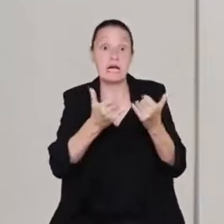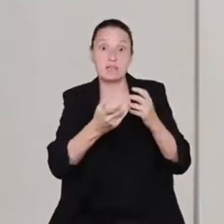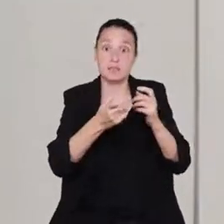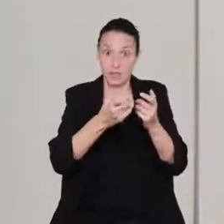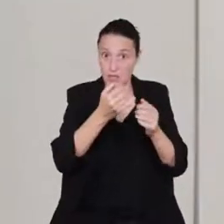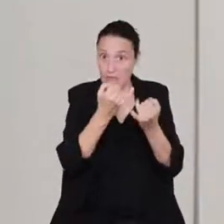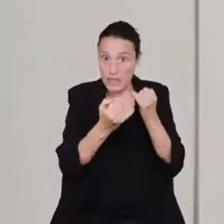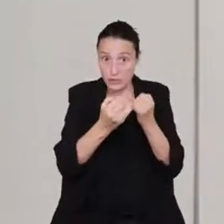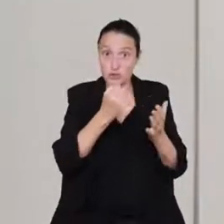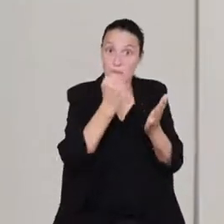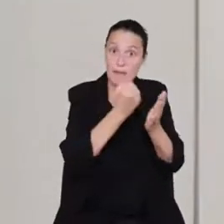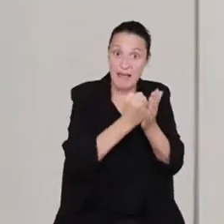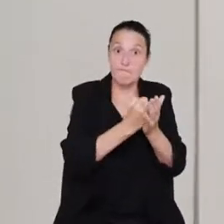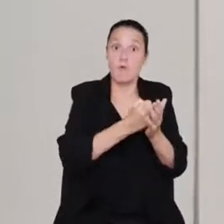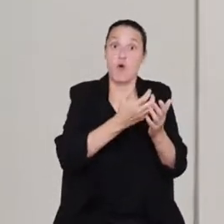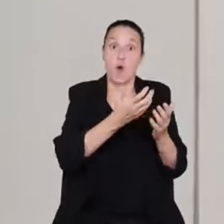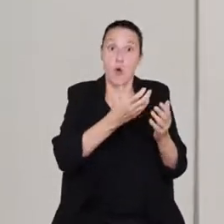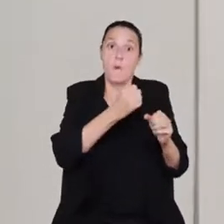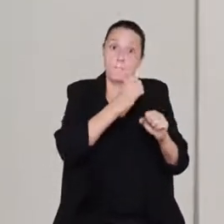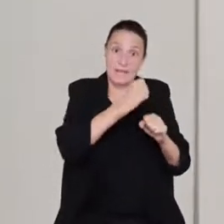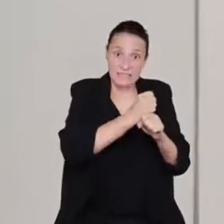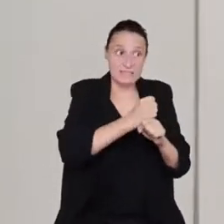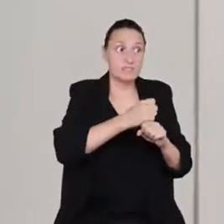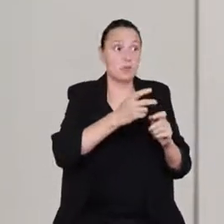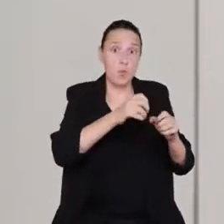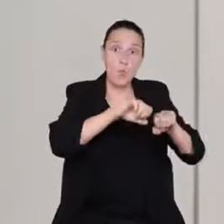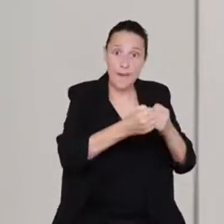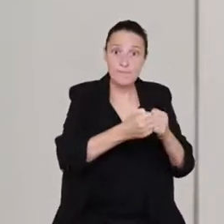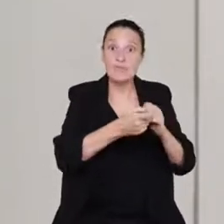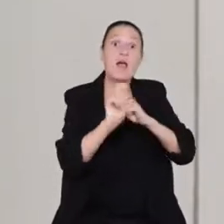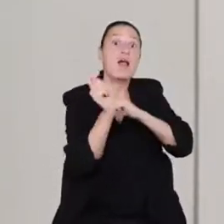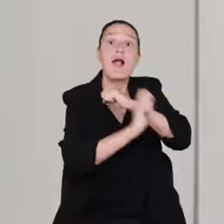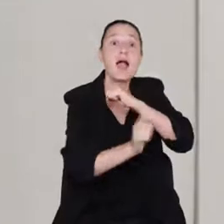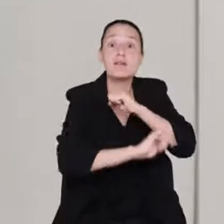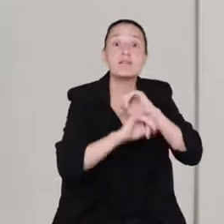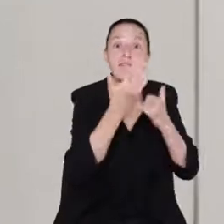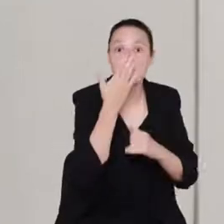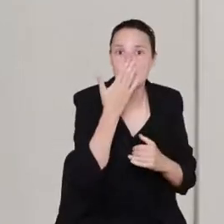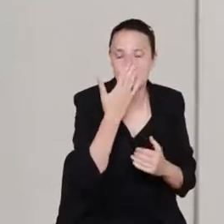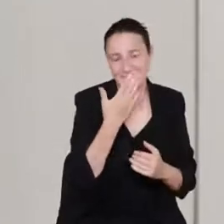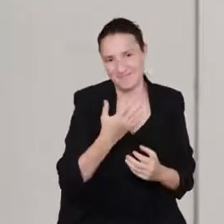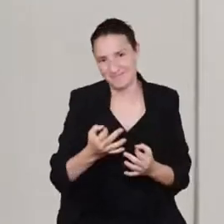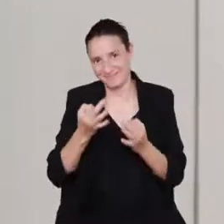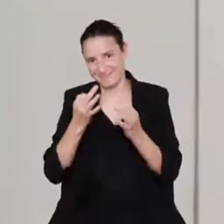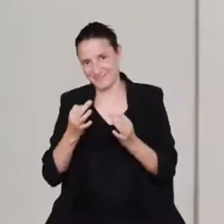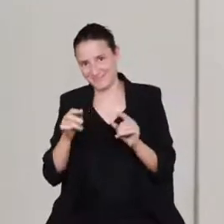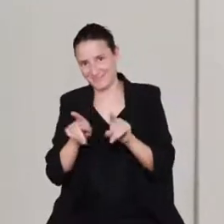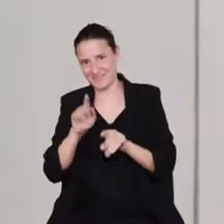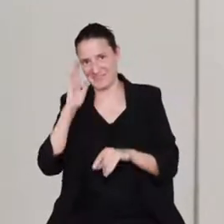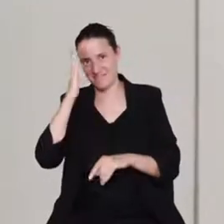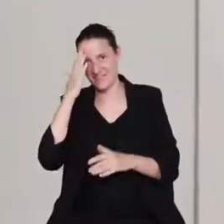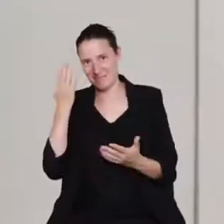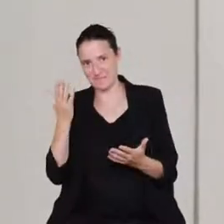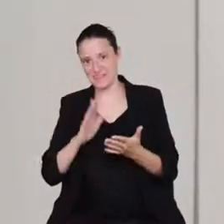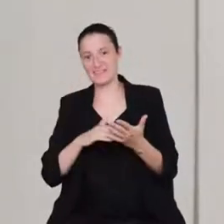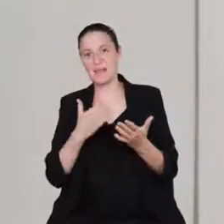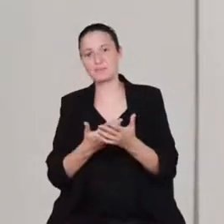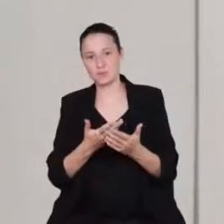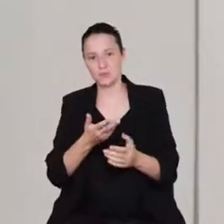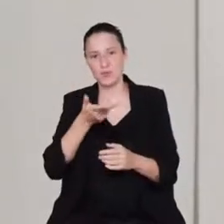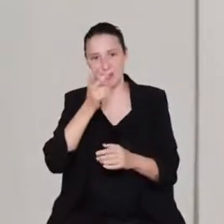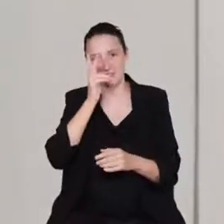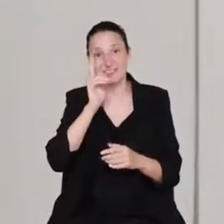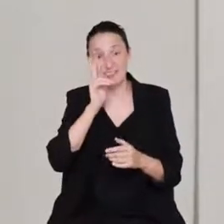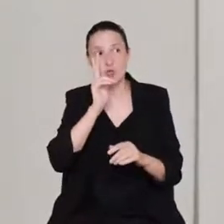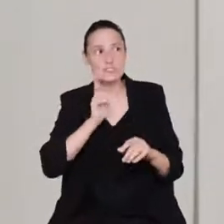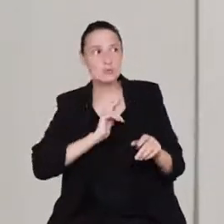naruszenia prawa pracy. I to znowu jest historia, która dzisiaj brzmi znajomo bardzo. To znaczy, że inspekcja pracy jest bardzo